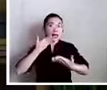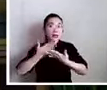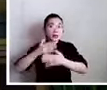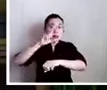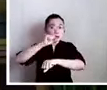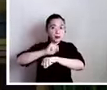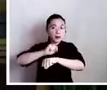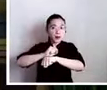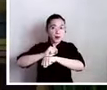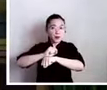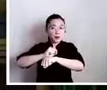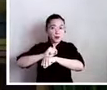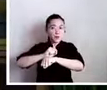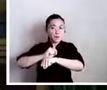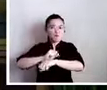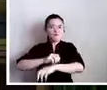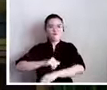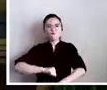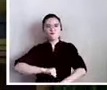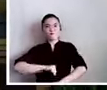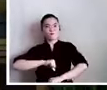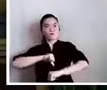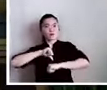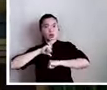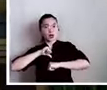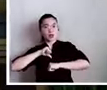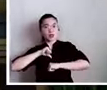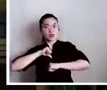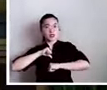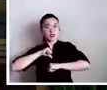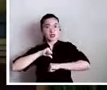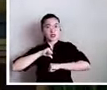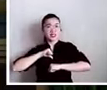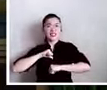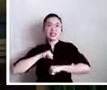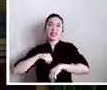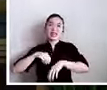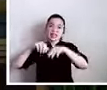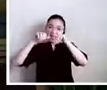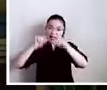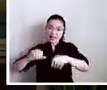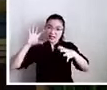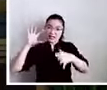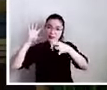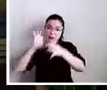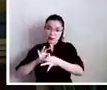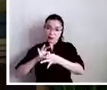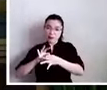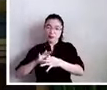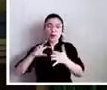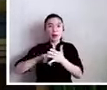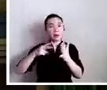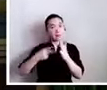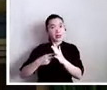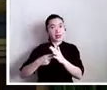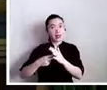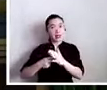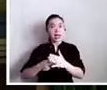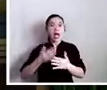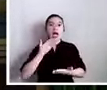could lurk in. But pasabot, pwede sudlan sa garbo ang mga maayong buhat. But pasabot, mga